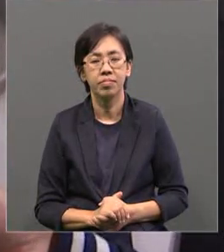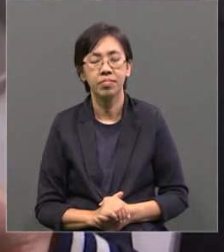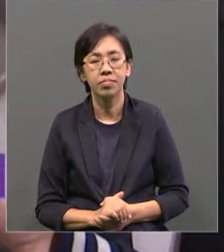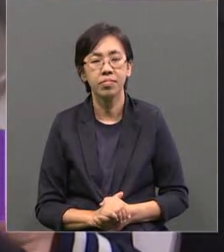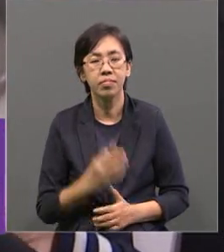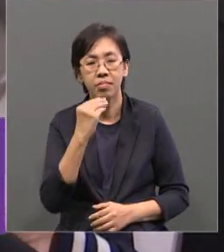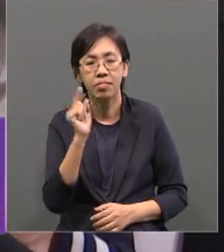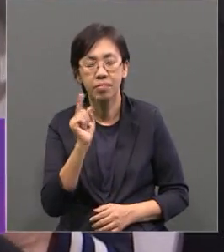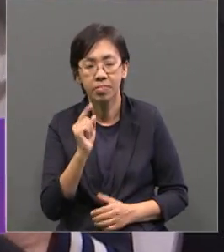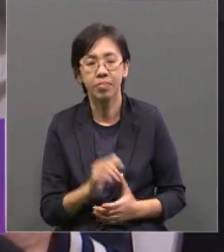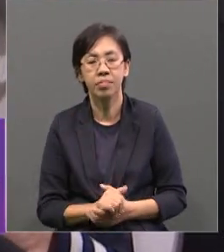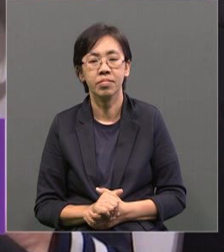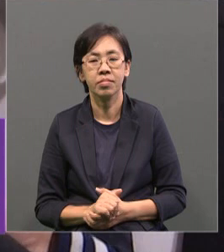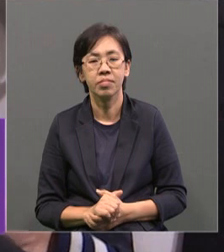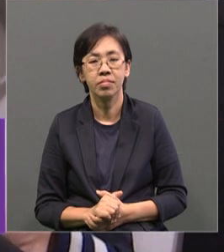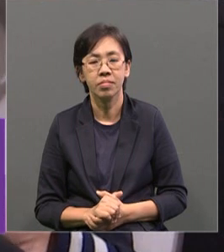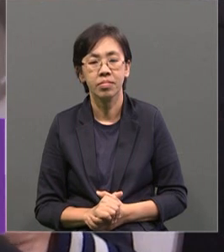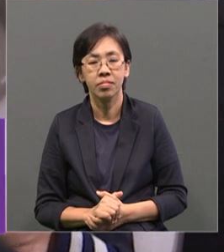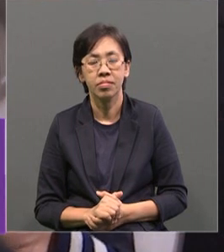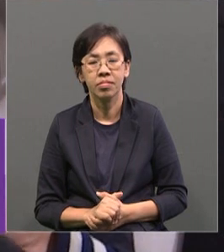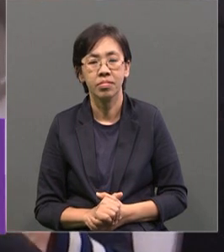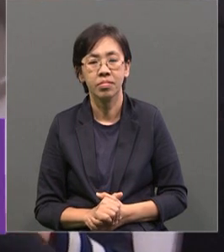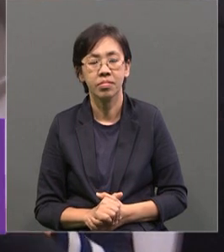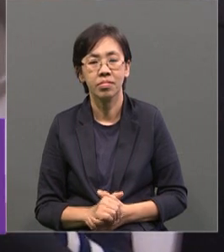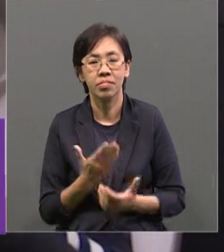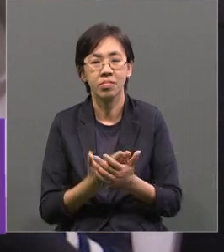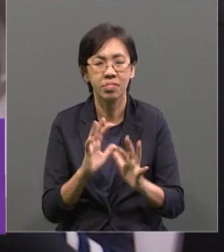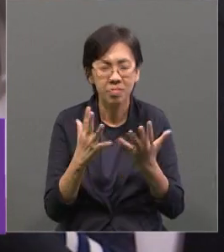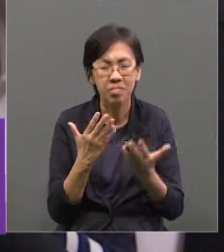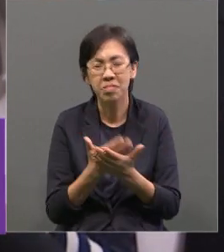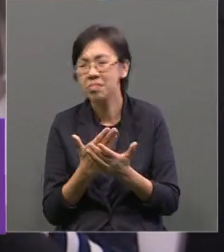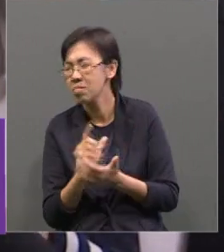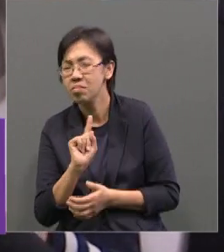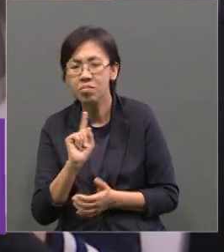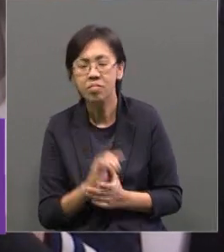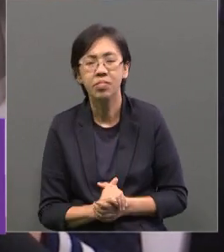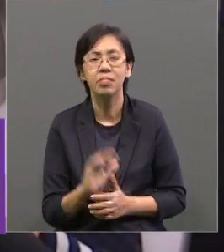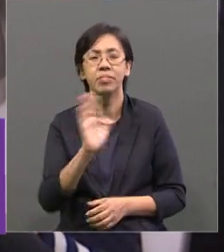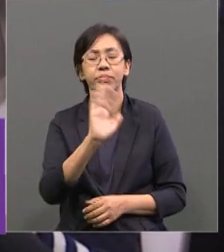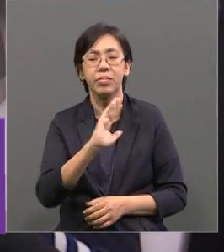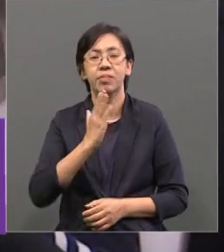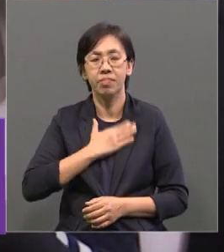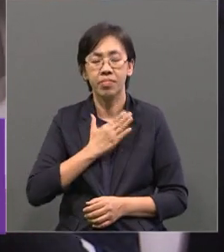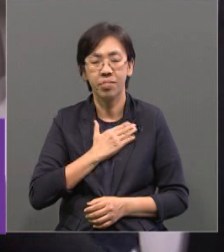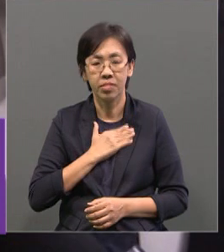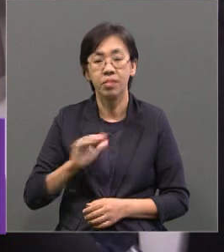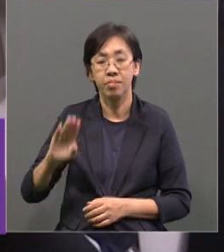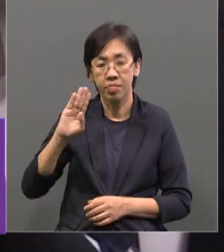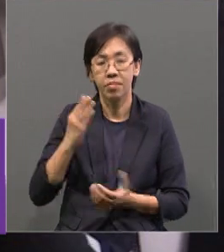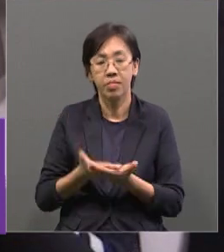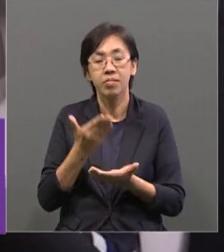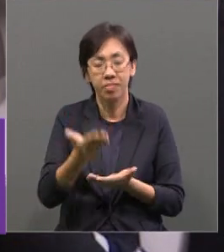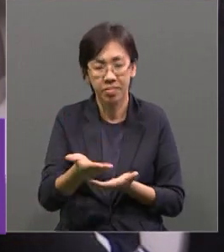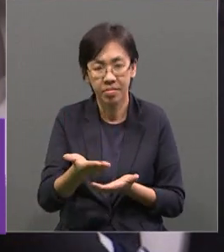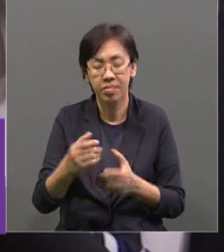พูดกันว่าเอ่อเอ่อเขาเรียกว่าอะไรเงินทริปเงินหายเงินมันไม่หายครับตามหลักคือผมใช้บริษัทในการเข้าไปซื้อ